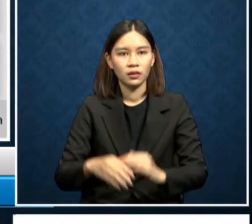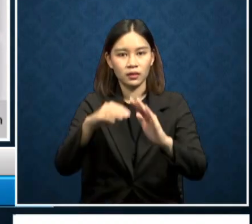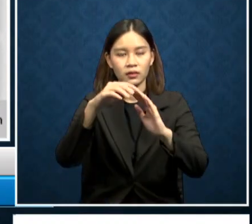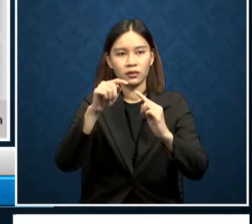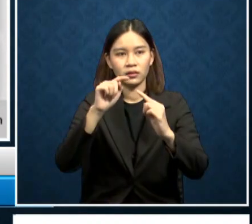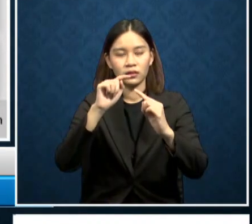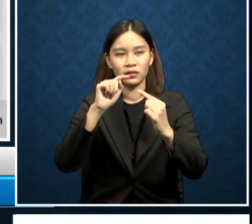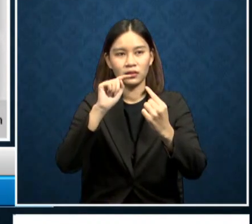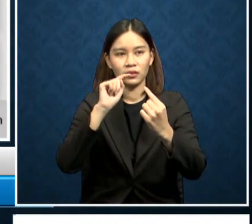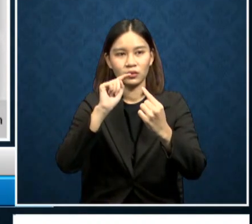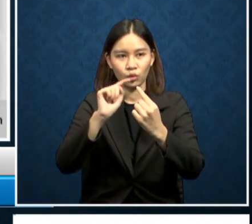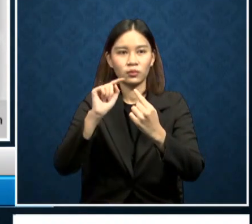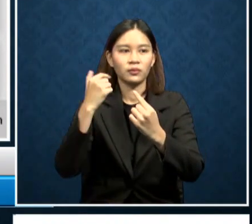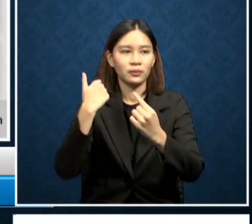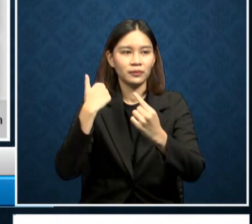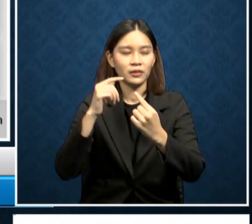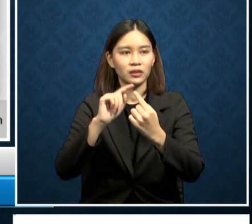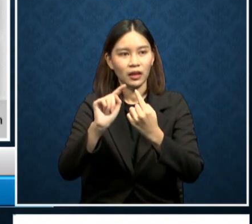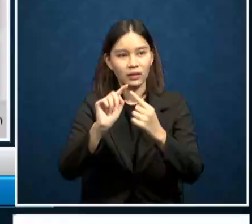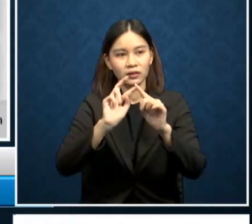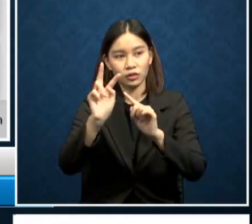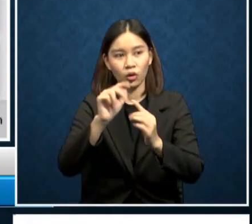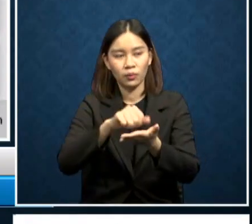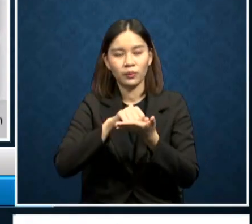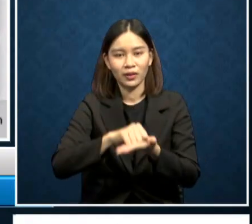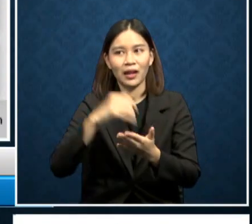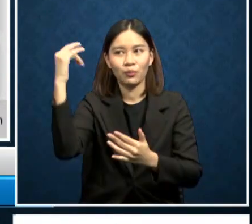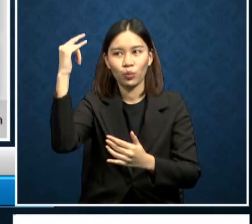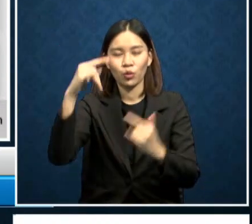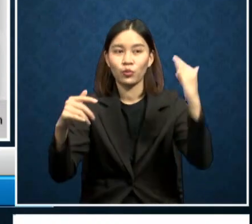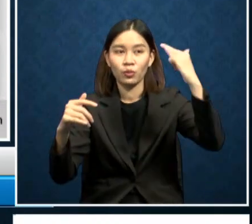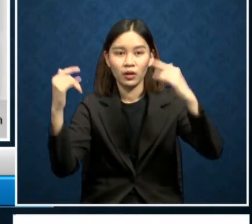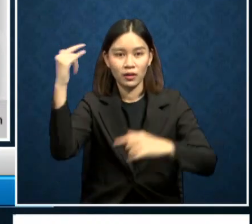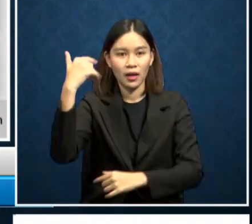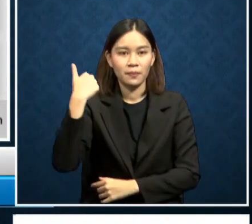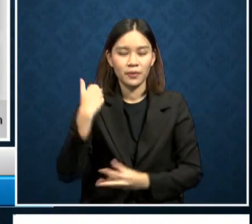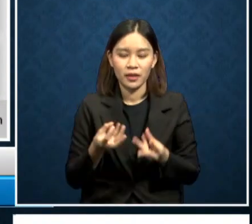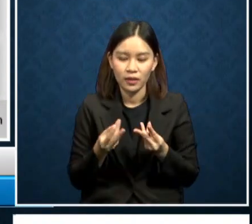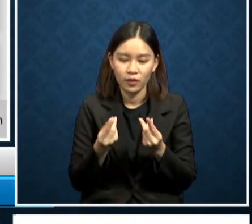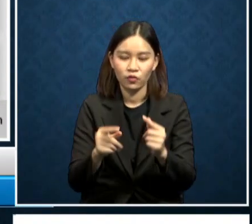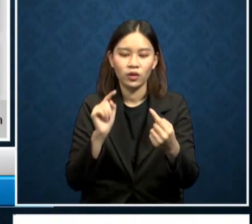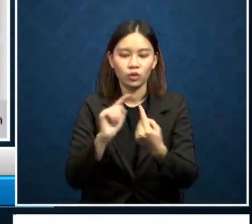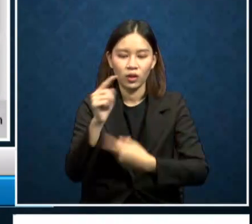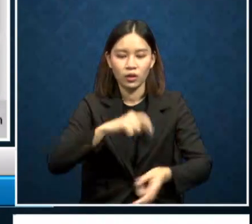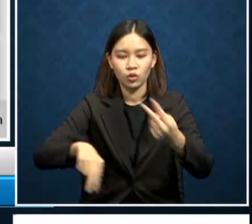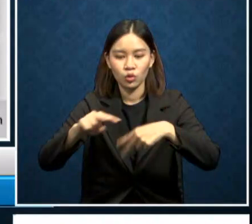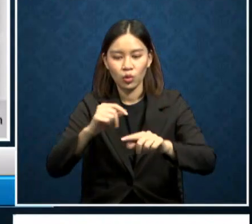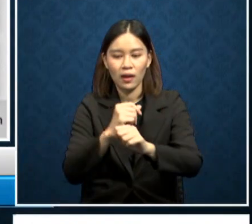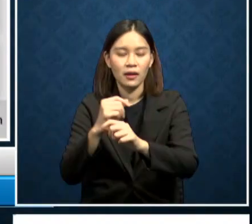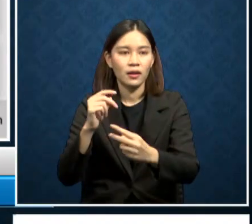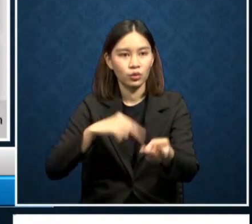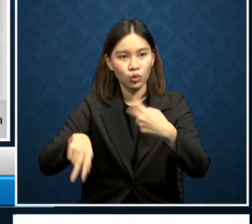อากาศยานด้วยนะคะด้านการบริการจราจรทาอากาศมีองค์ประกอบย่อยในเรื่องการควบคุมจราจรทา